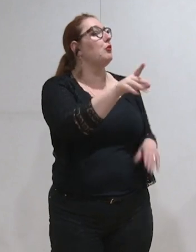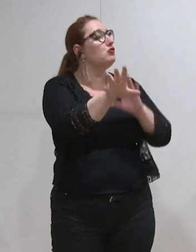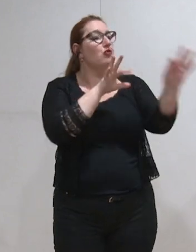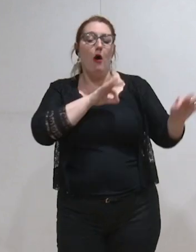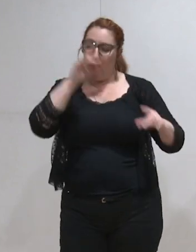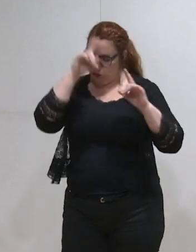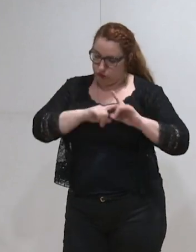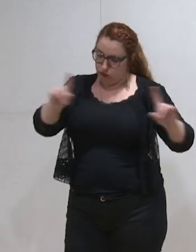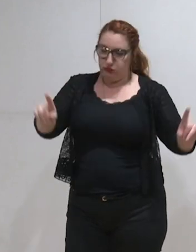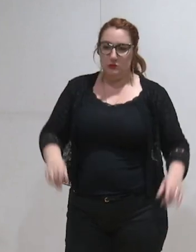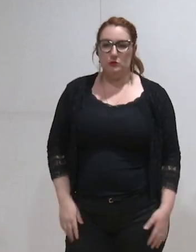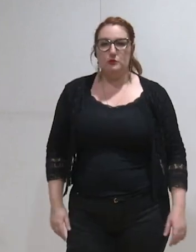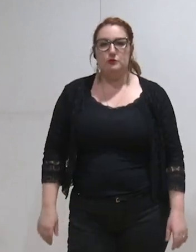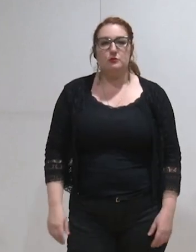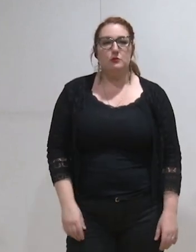nous